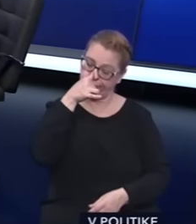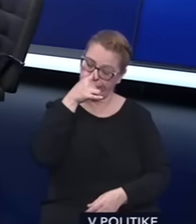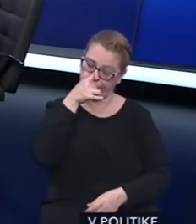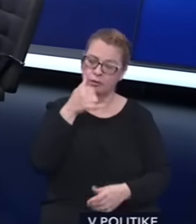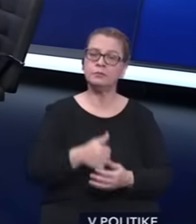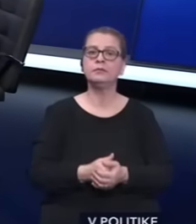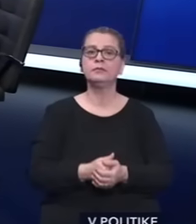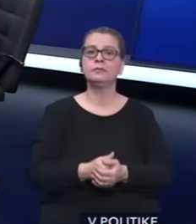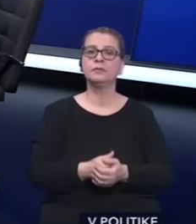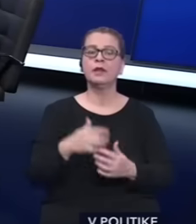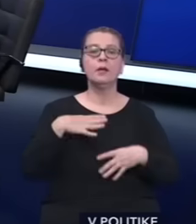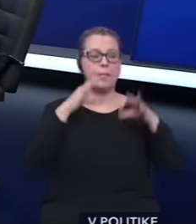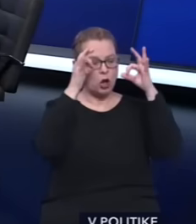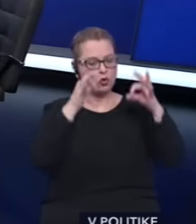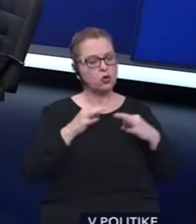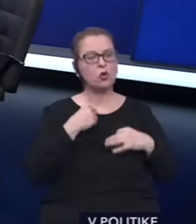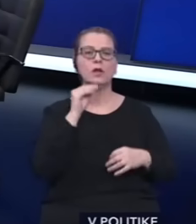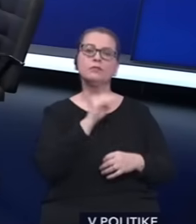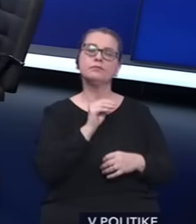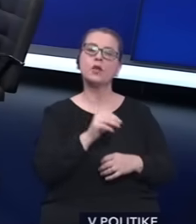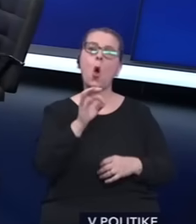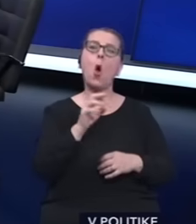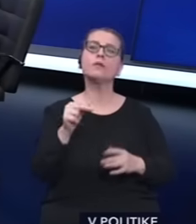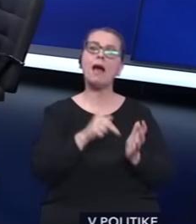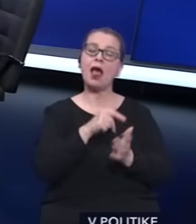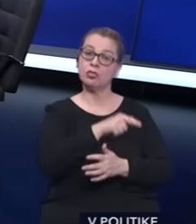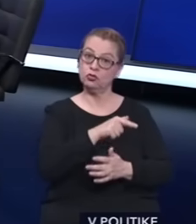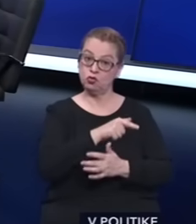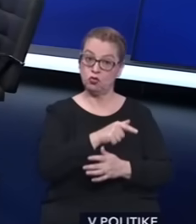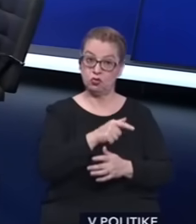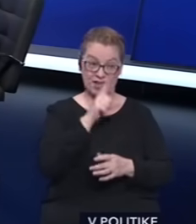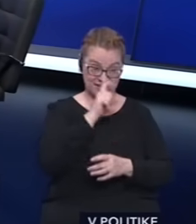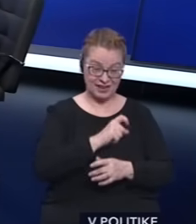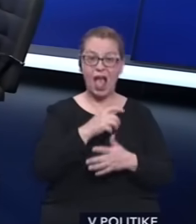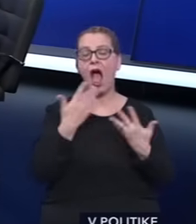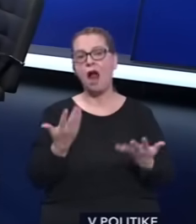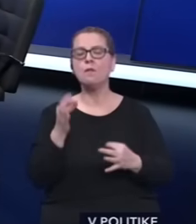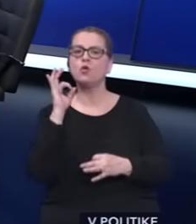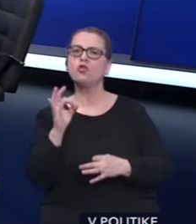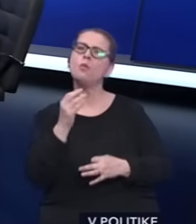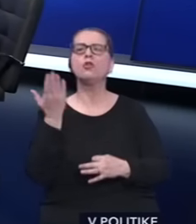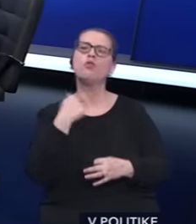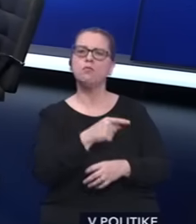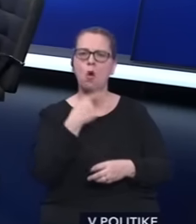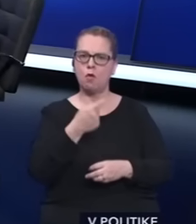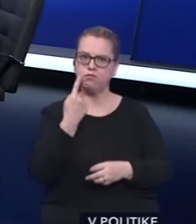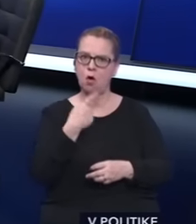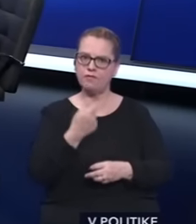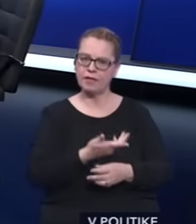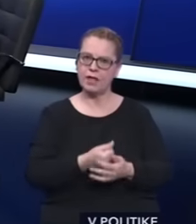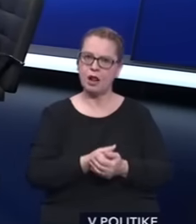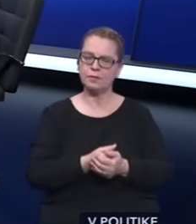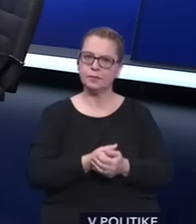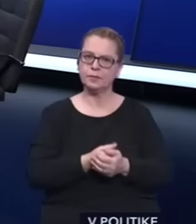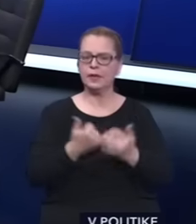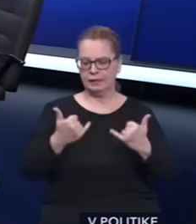reálnu hrozbu alebo skôr ako snahu pomôcť niektorým stranám pred predčasnými parlamentnými voľbami? Na